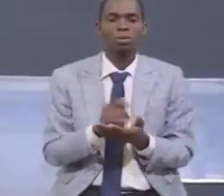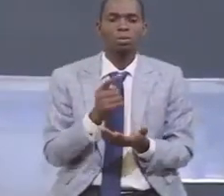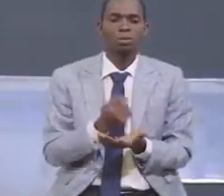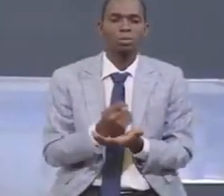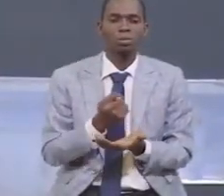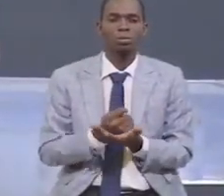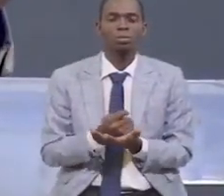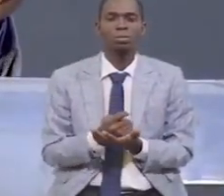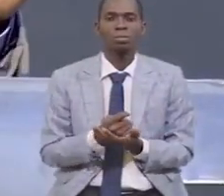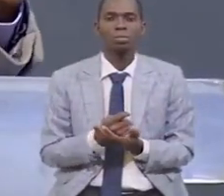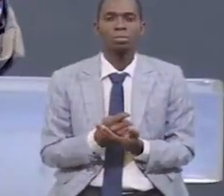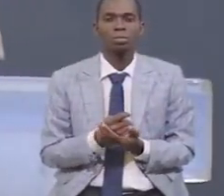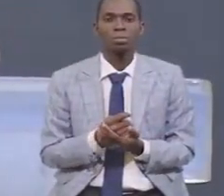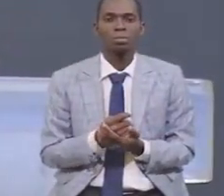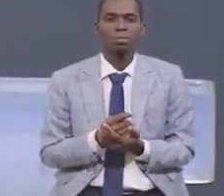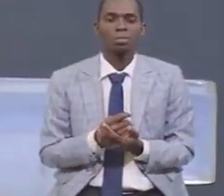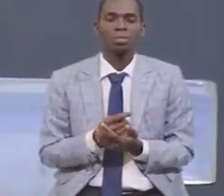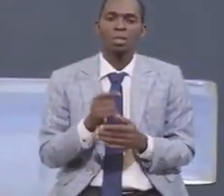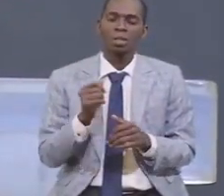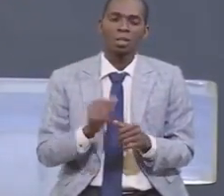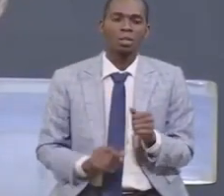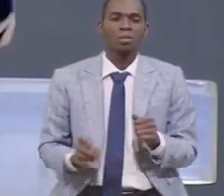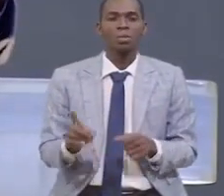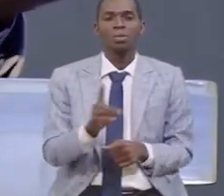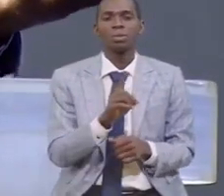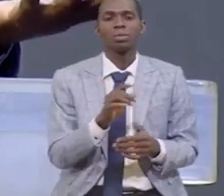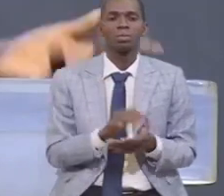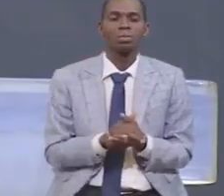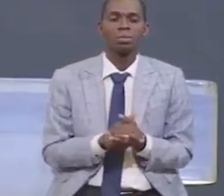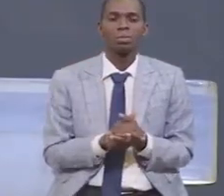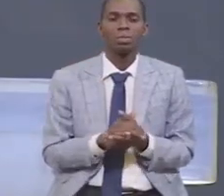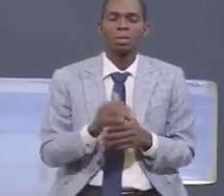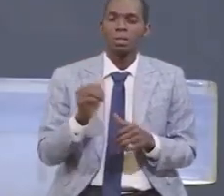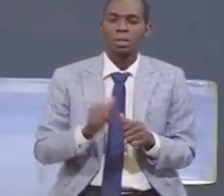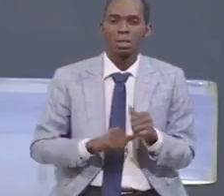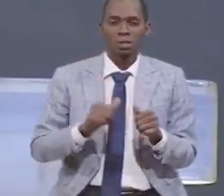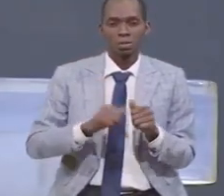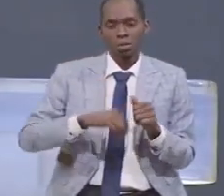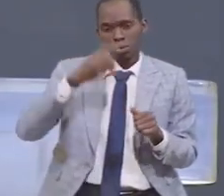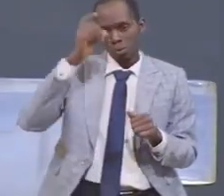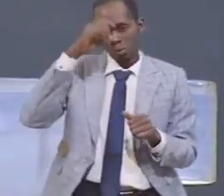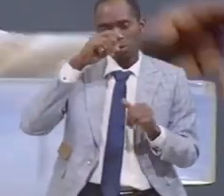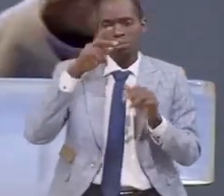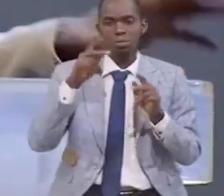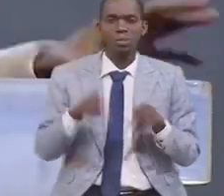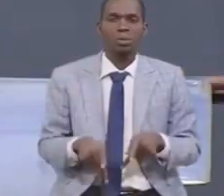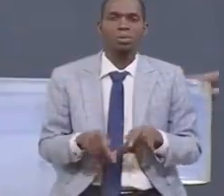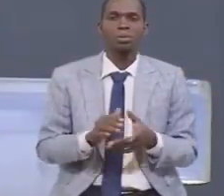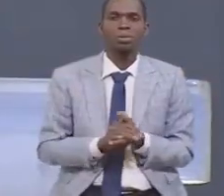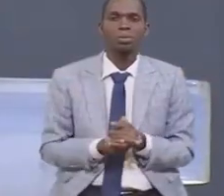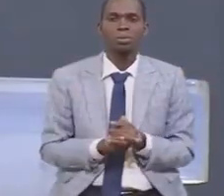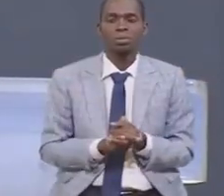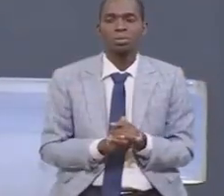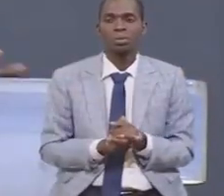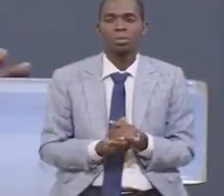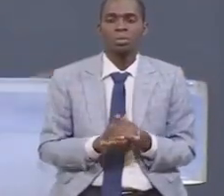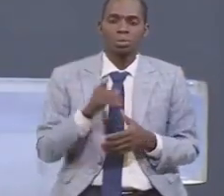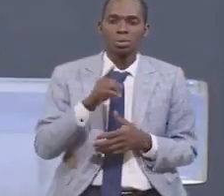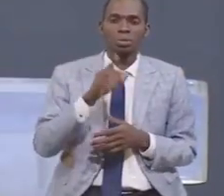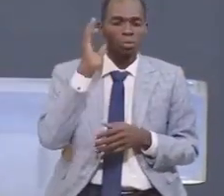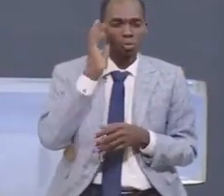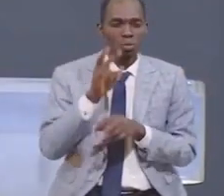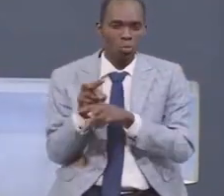ప్రోగు చేసుకోవడానికి ప్రోత్సహిస్తాయి. ఎవ్రీవన్, ప్రతి ఒక్కరికి, ఎవ్రీ వైస్ పర్సన్, ప్రతి ఒక్కరికి ఉన్న ప్రతి ఒక్కరికి will watch over